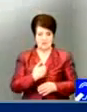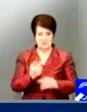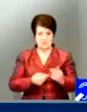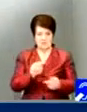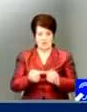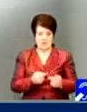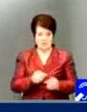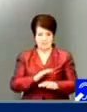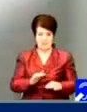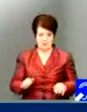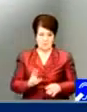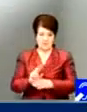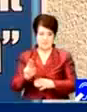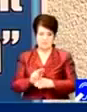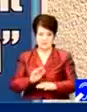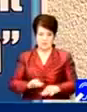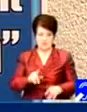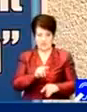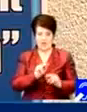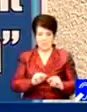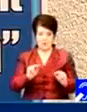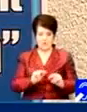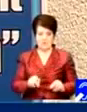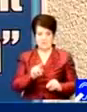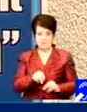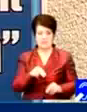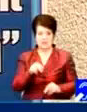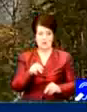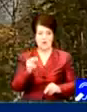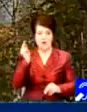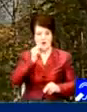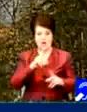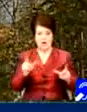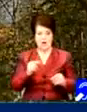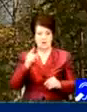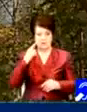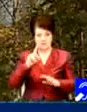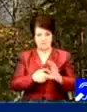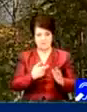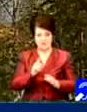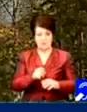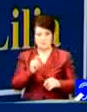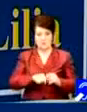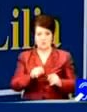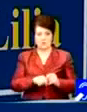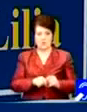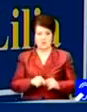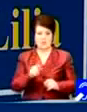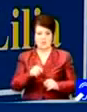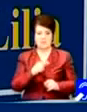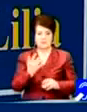de copii. Liliana Moise este de 8 ani profesoară la Liceul Literarum din Chișinău. A aflat că este bolnavă în urma unui control medical de